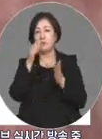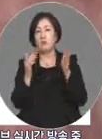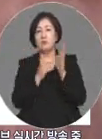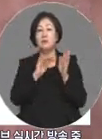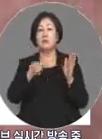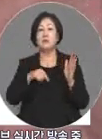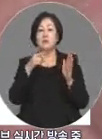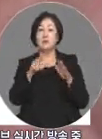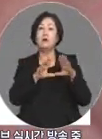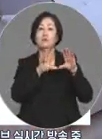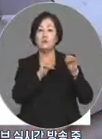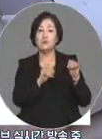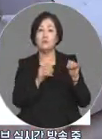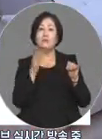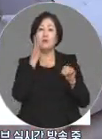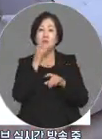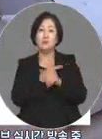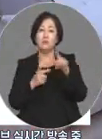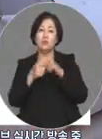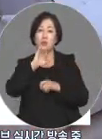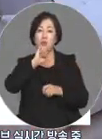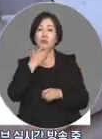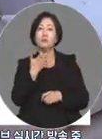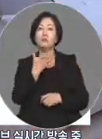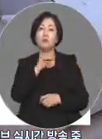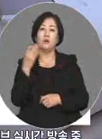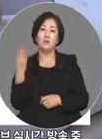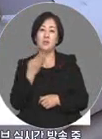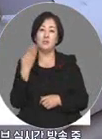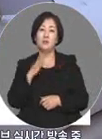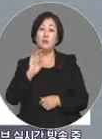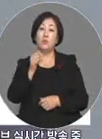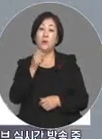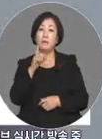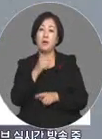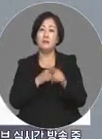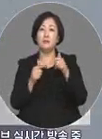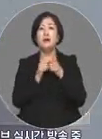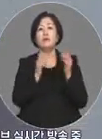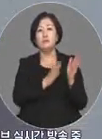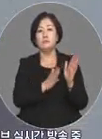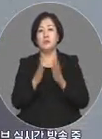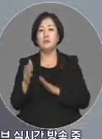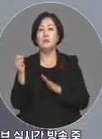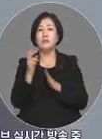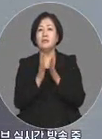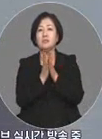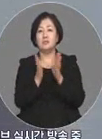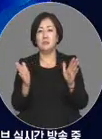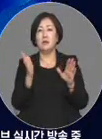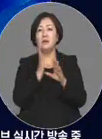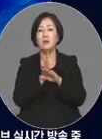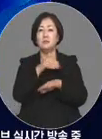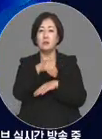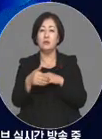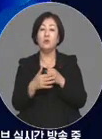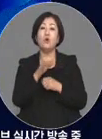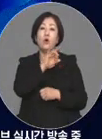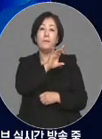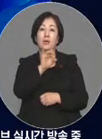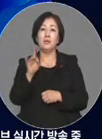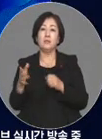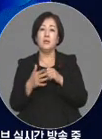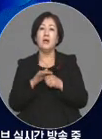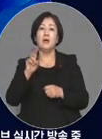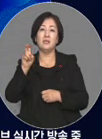중단됐지만 울산시가 추경 예산 19억 4,500만 원을 확보해 다시 발행하는 겁니다. 1인당 구매